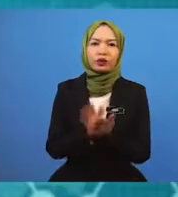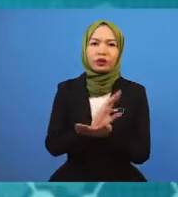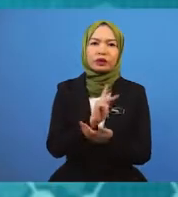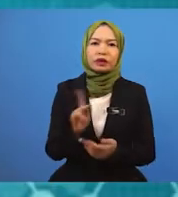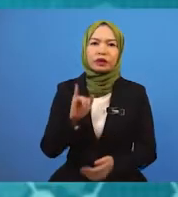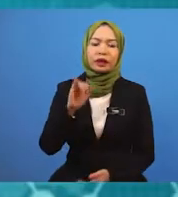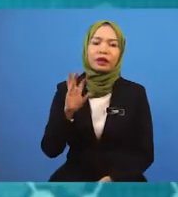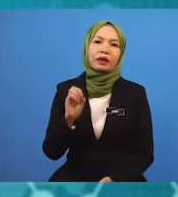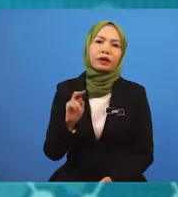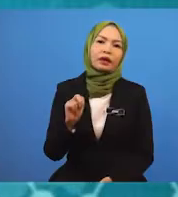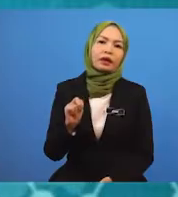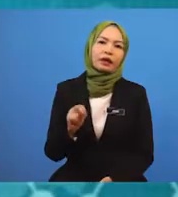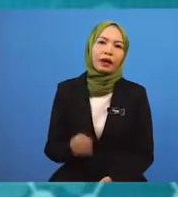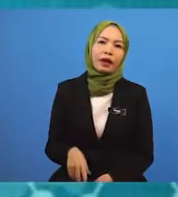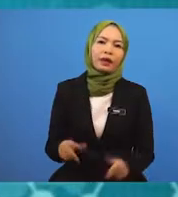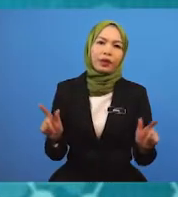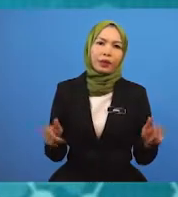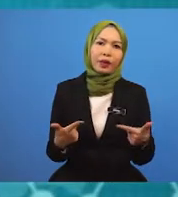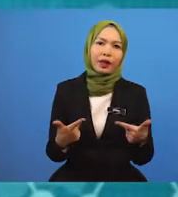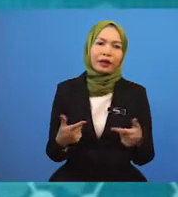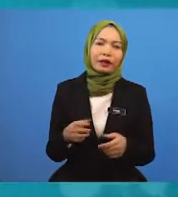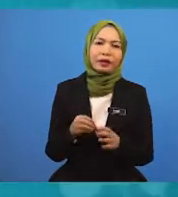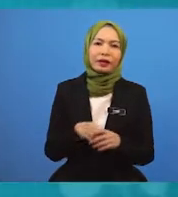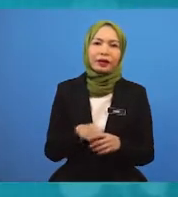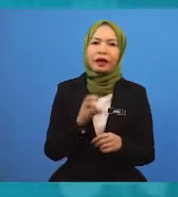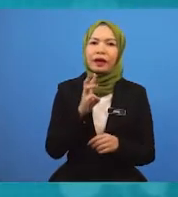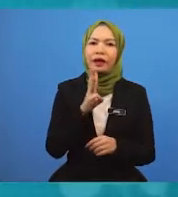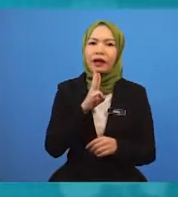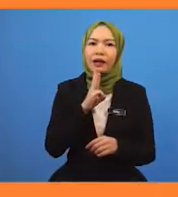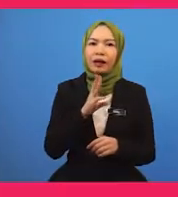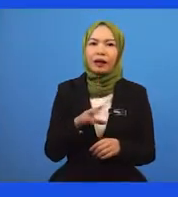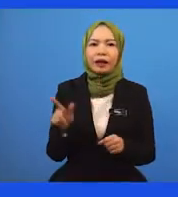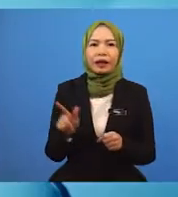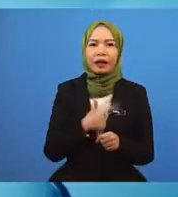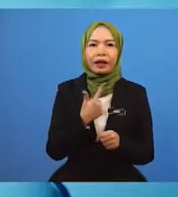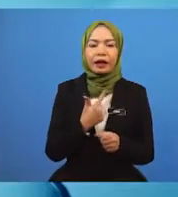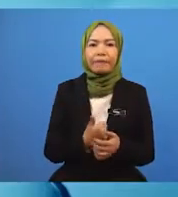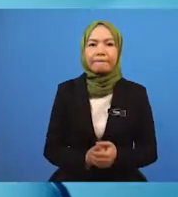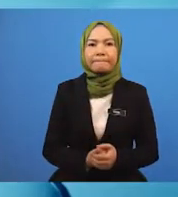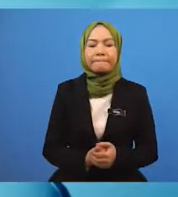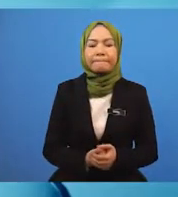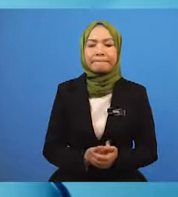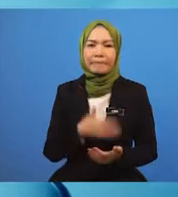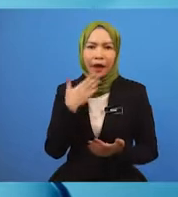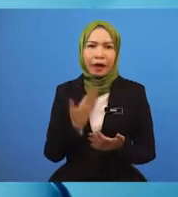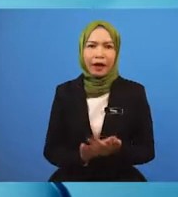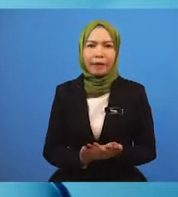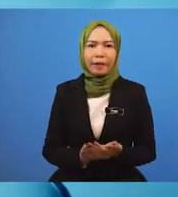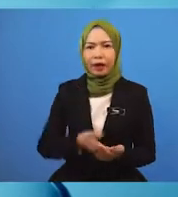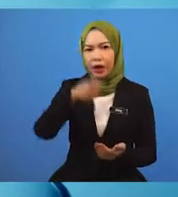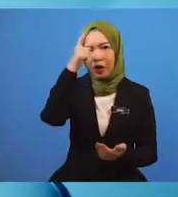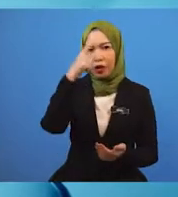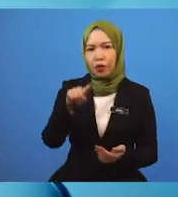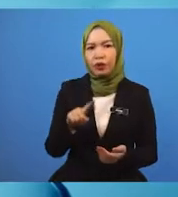yang berlaku dalam air adalah lengkap. Faham, murid-murid? Baiklah, murid-murid.